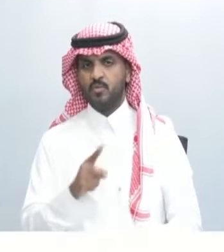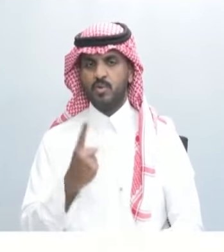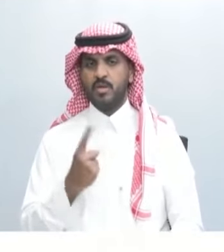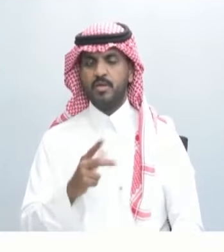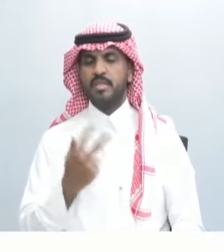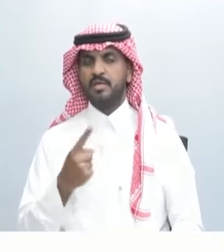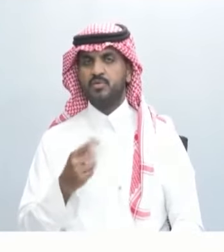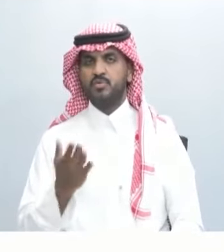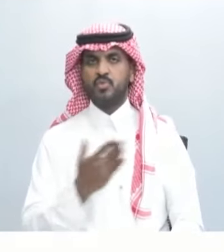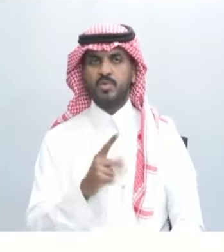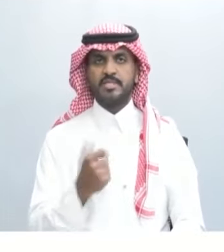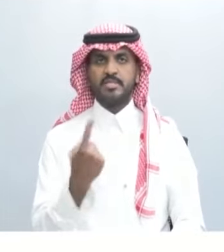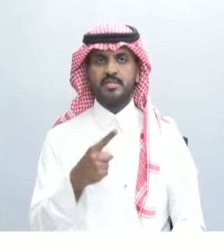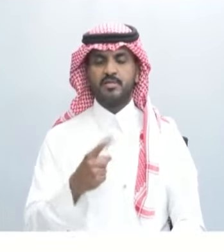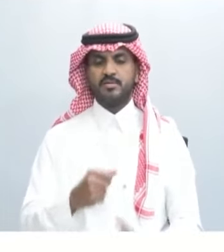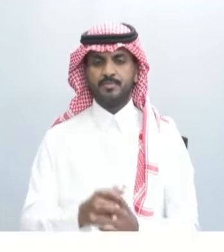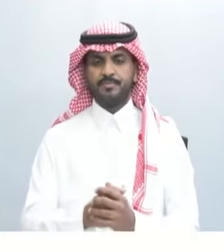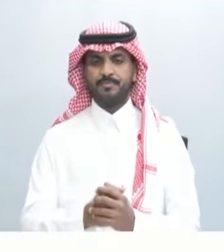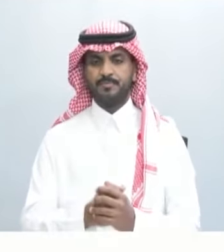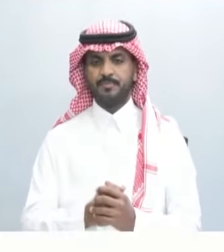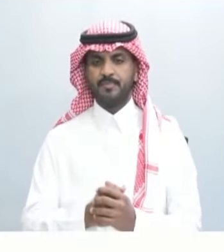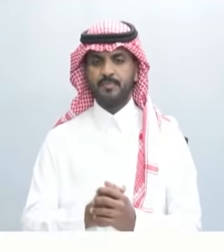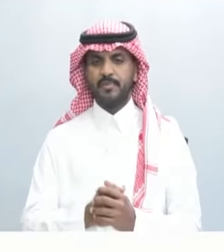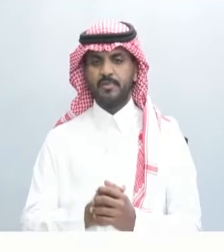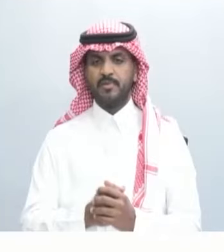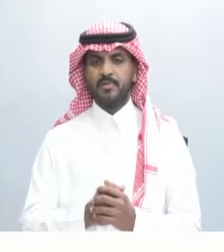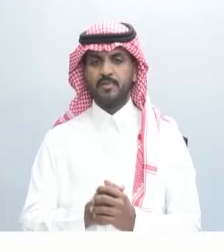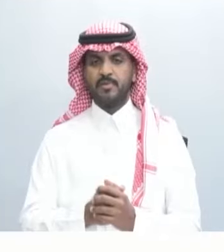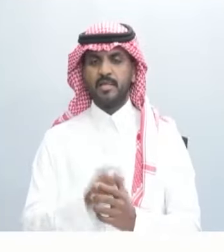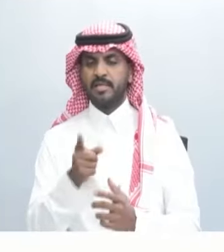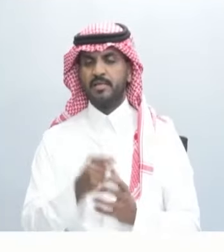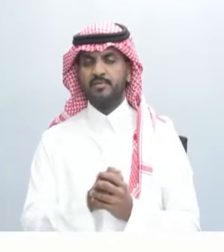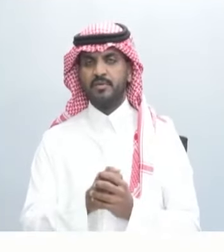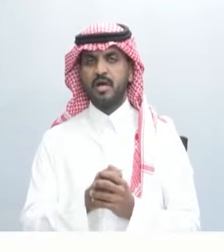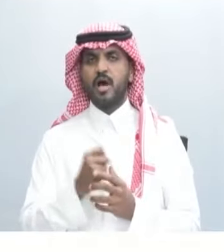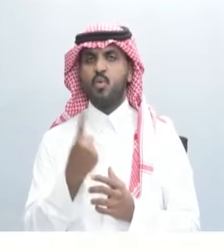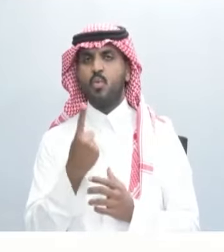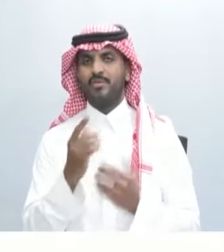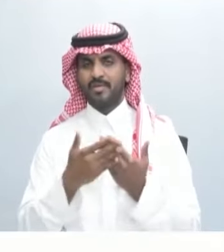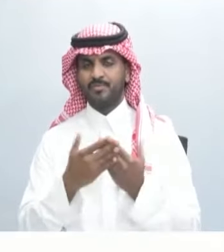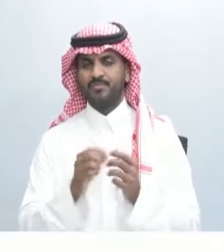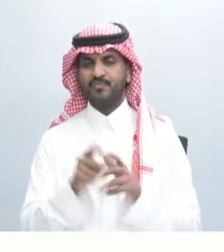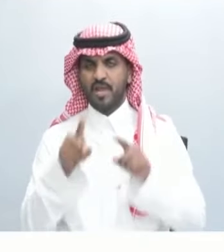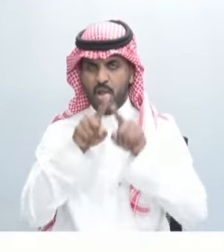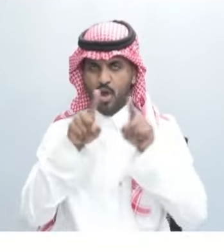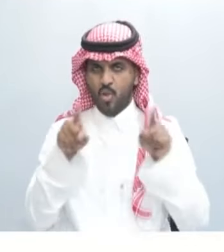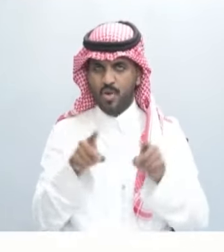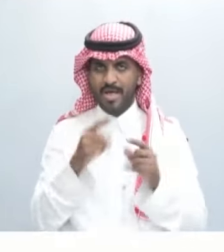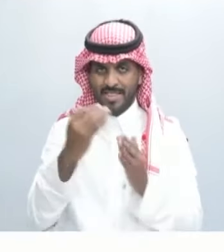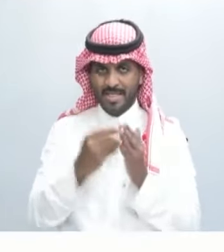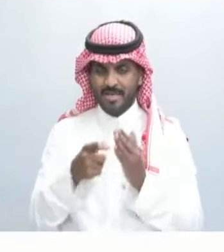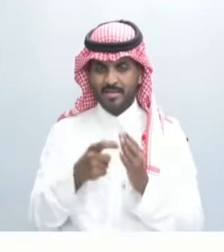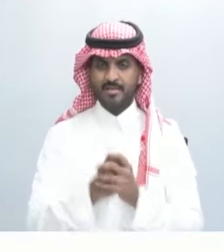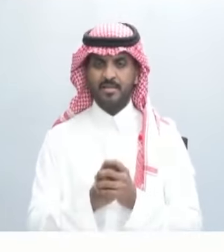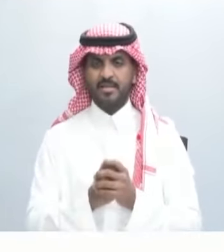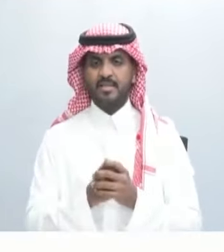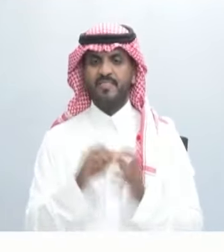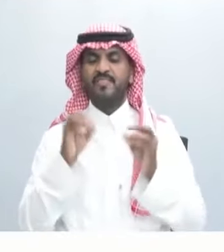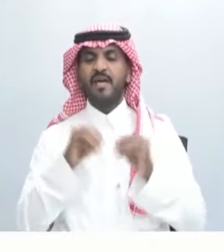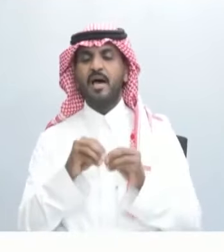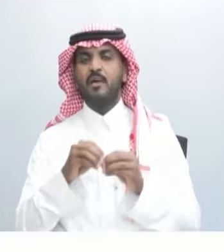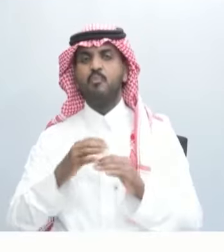12 سته عشر الان لدينا ابنائي وبناتي اول طلب في اللوحه ادناه ضع